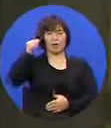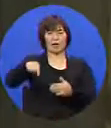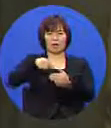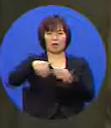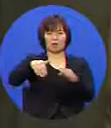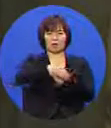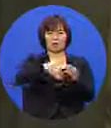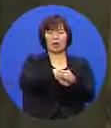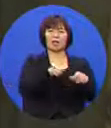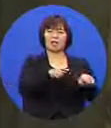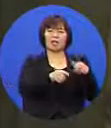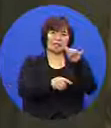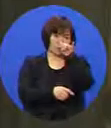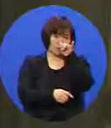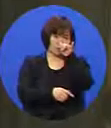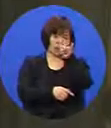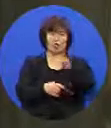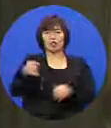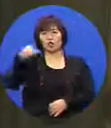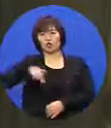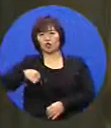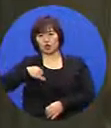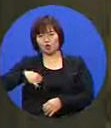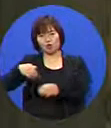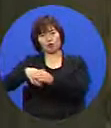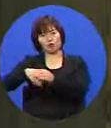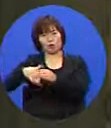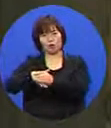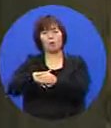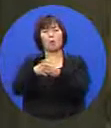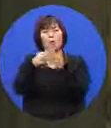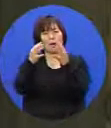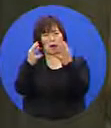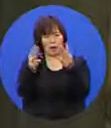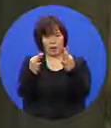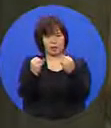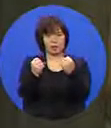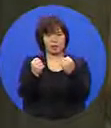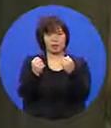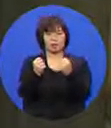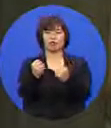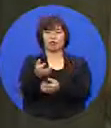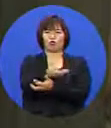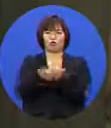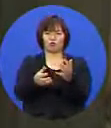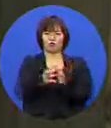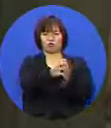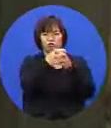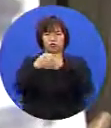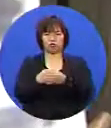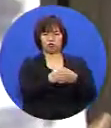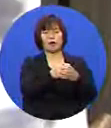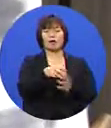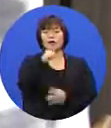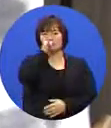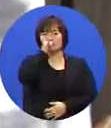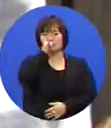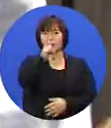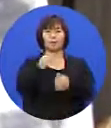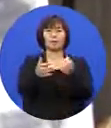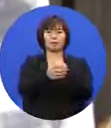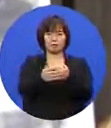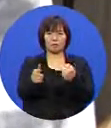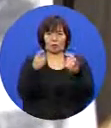문화도 있지만은 중국 문화하고 많은 융합이 되어져 있습니다. 그래서